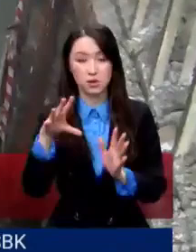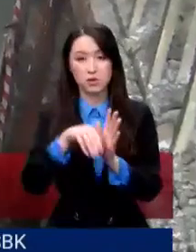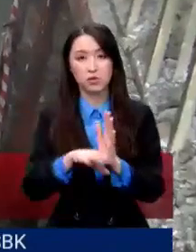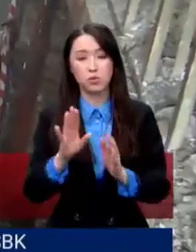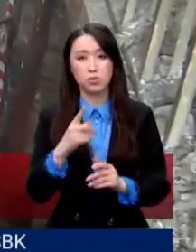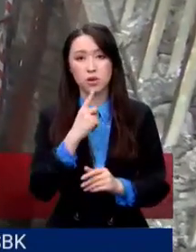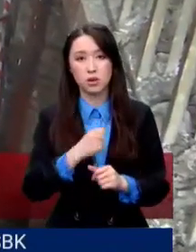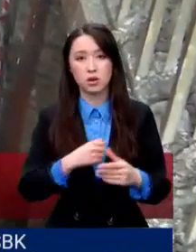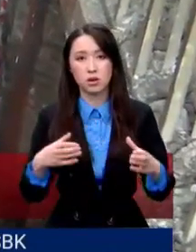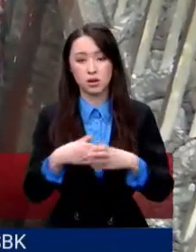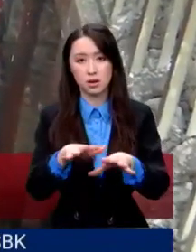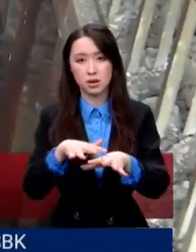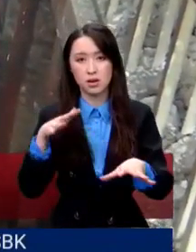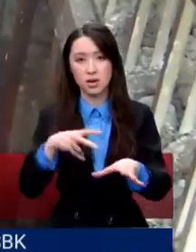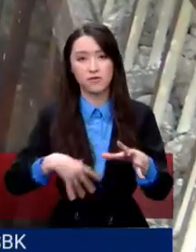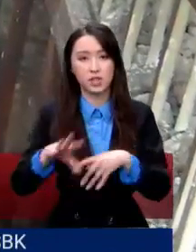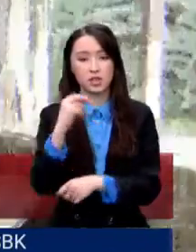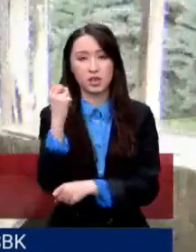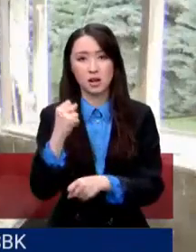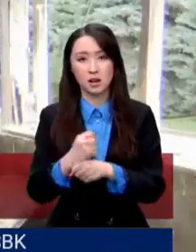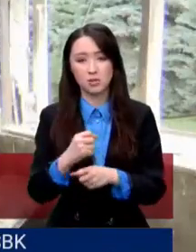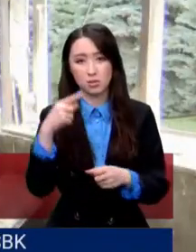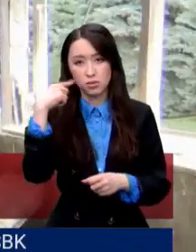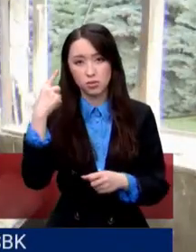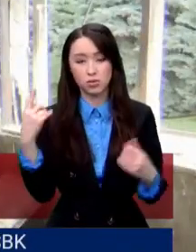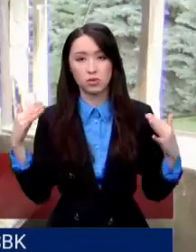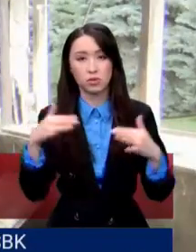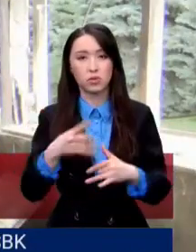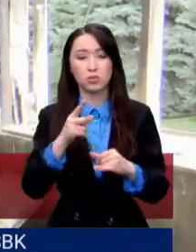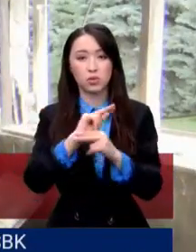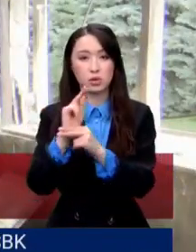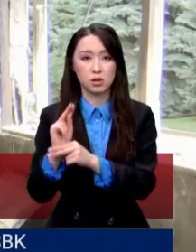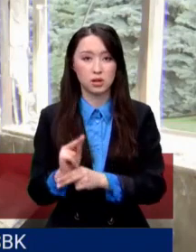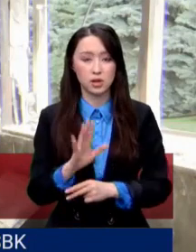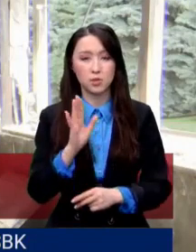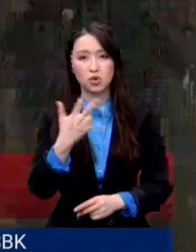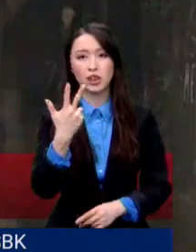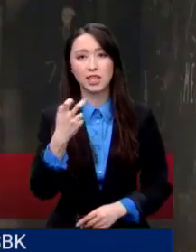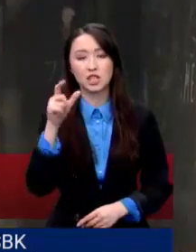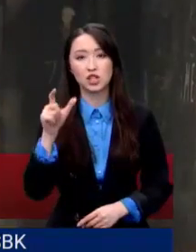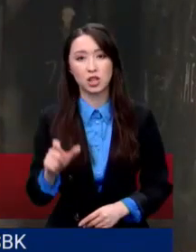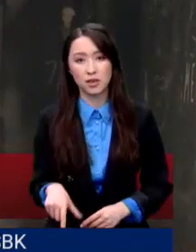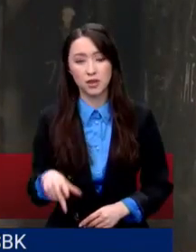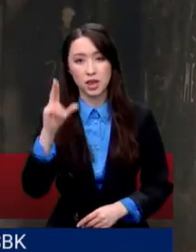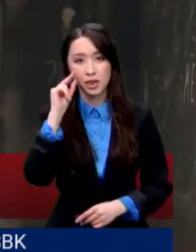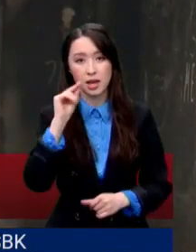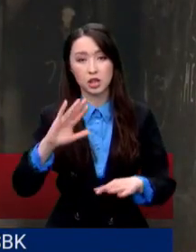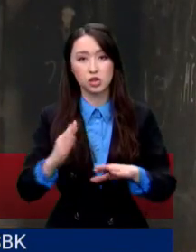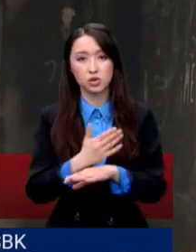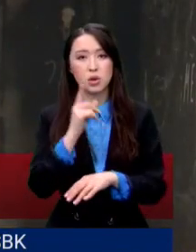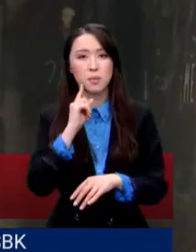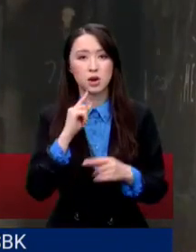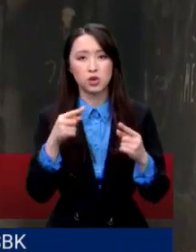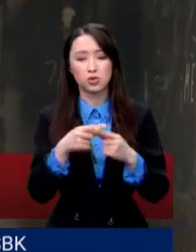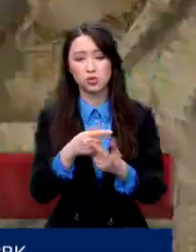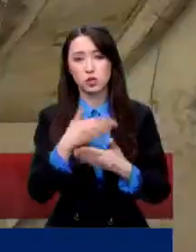целую армию рабочих. По предварительным данным, ежедневно разбирать здание вручную будут 300 человек. Дата сноса пока не